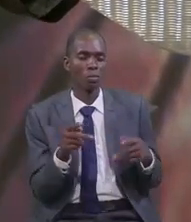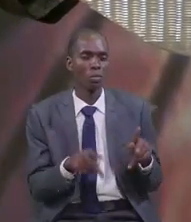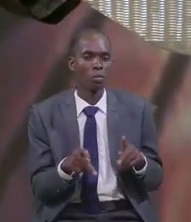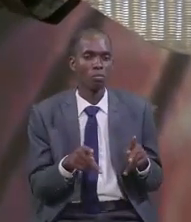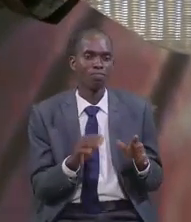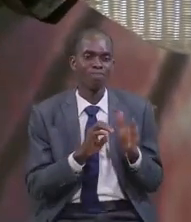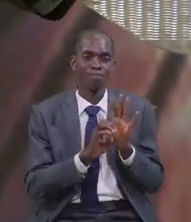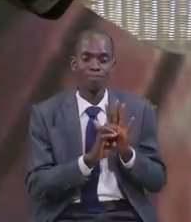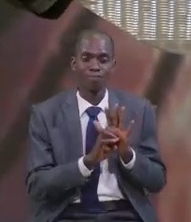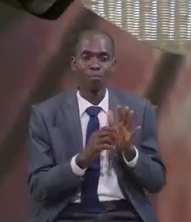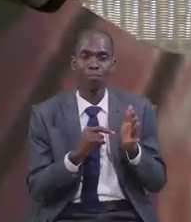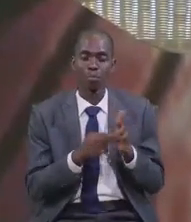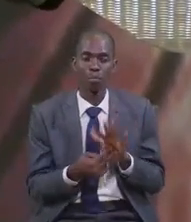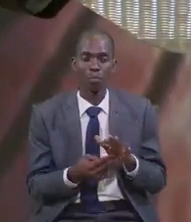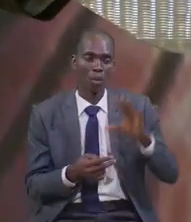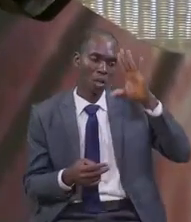qui est proche